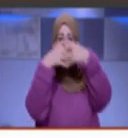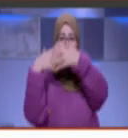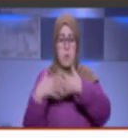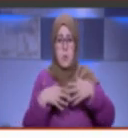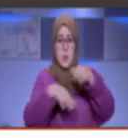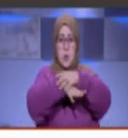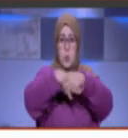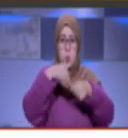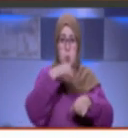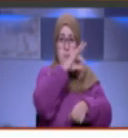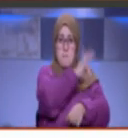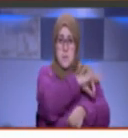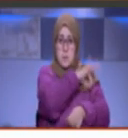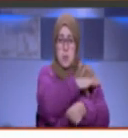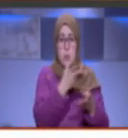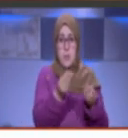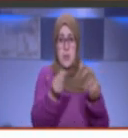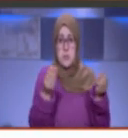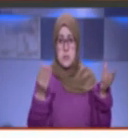في العالم.